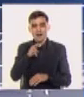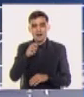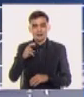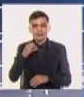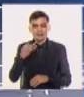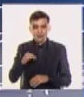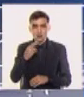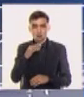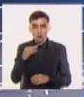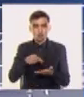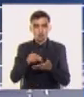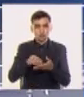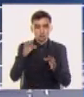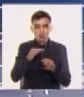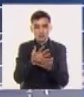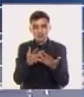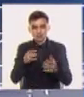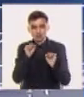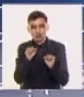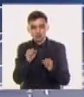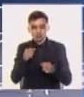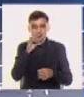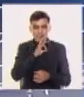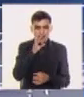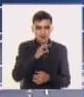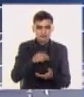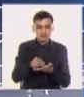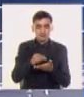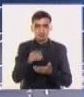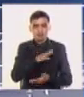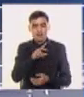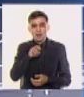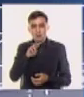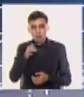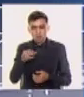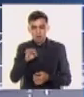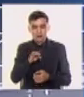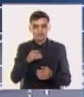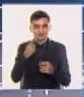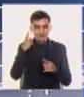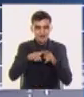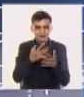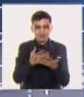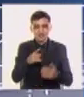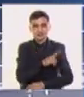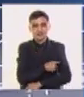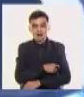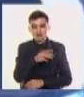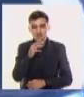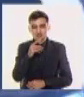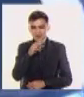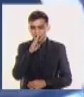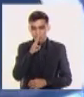средства ушли на закуп средств индивидуальной защиты лекарства лабораторного медицинского оборудования зарплату врачам